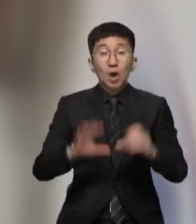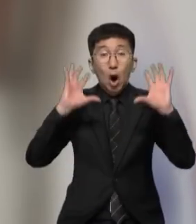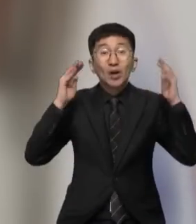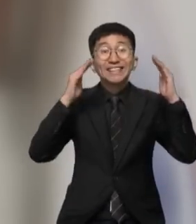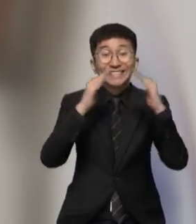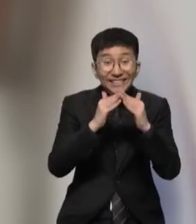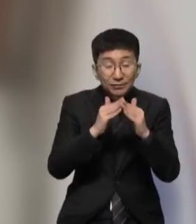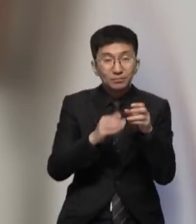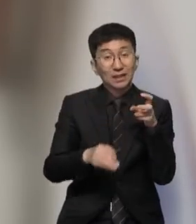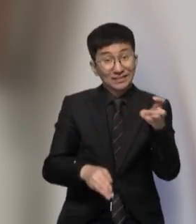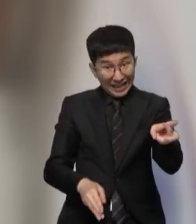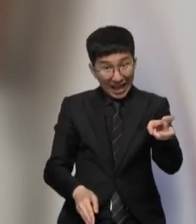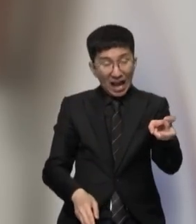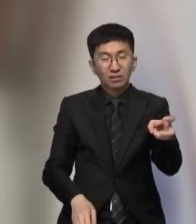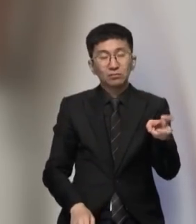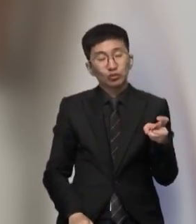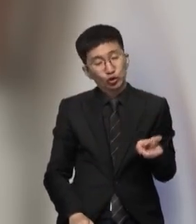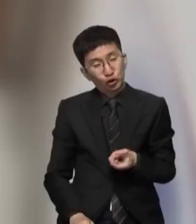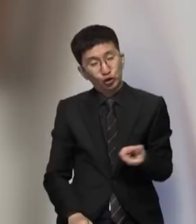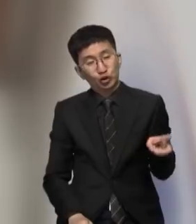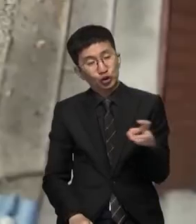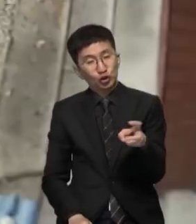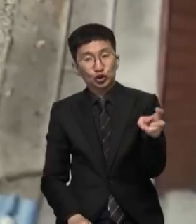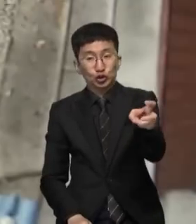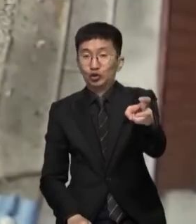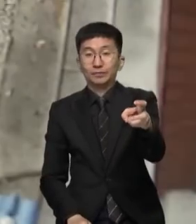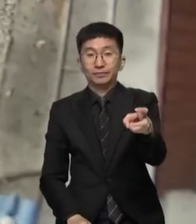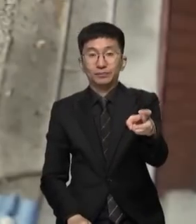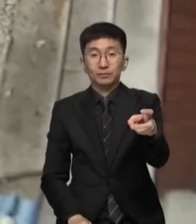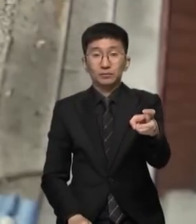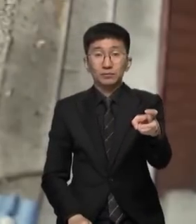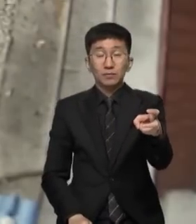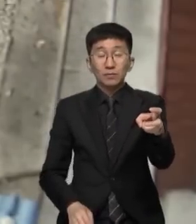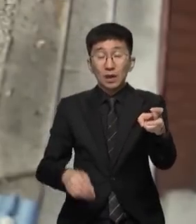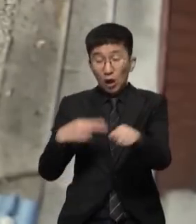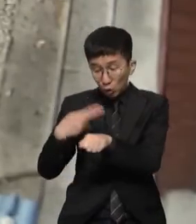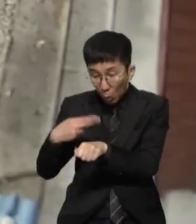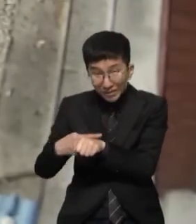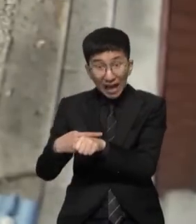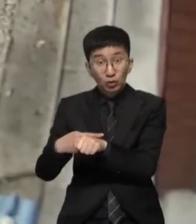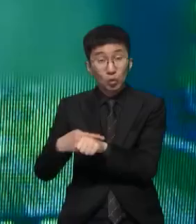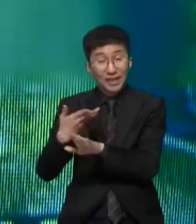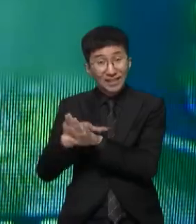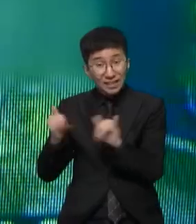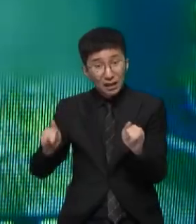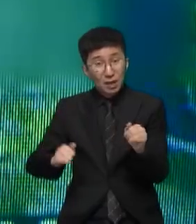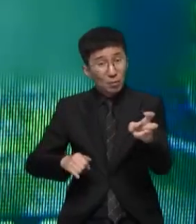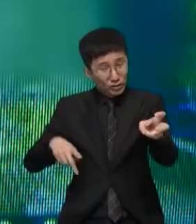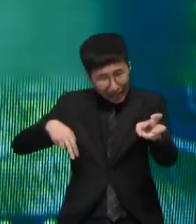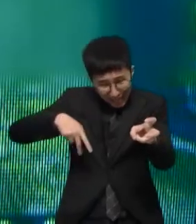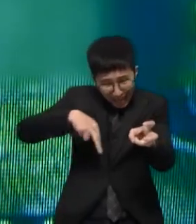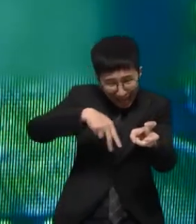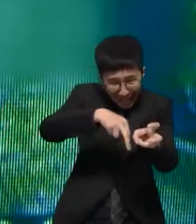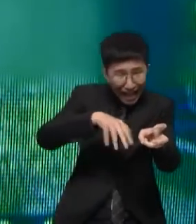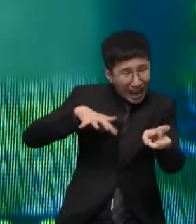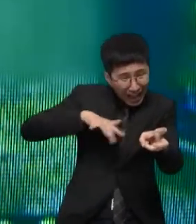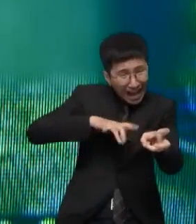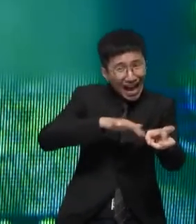어린이집 통학 차량 한 대가 골목길 사이로 지나가고 교사와 행인들이 황급히 버스 뒤를 따라